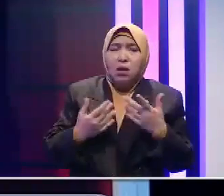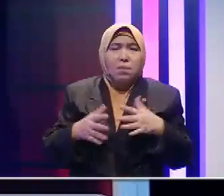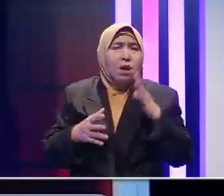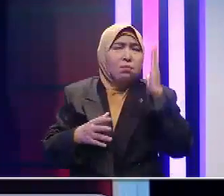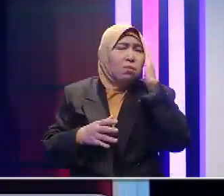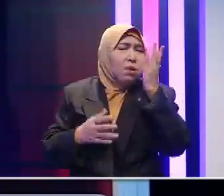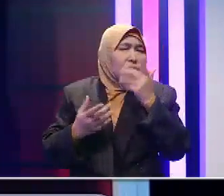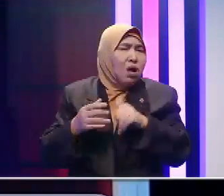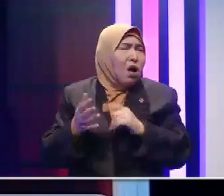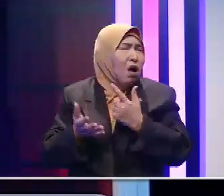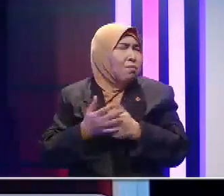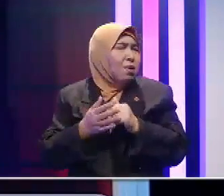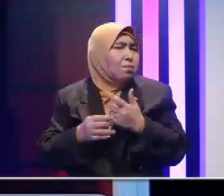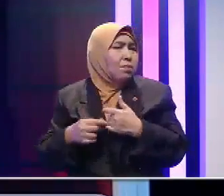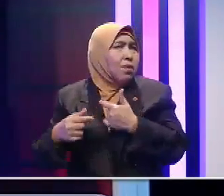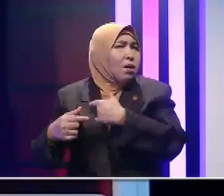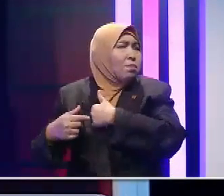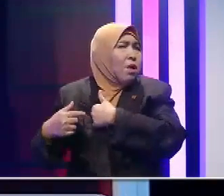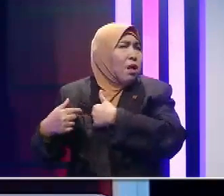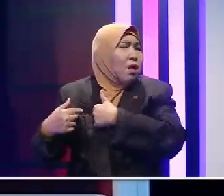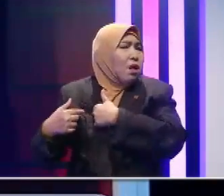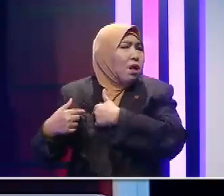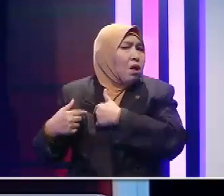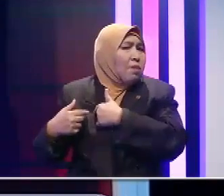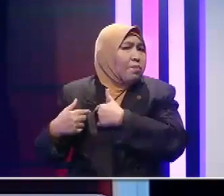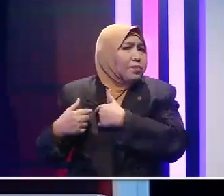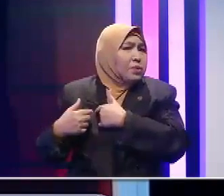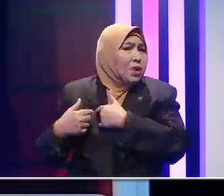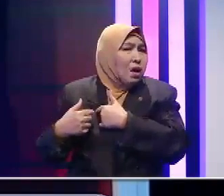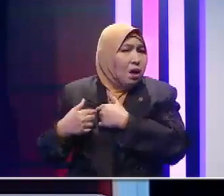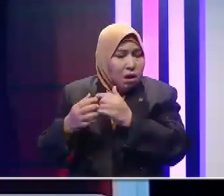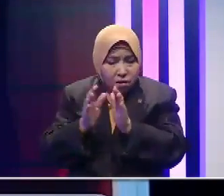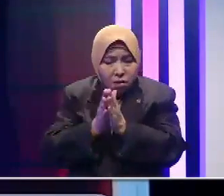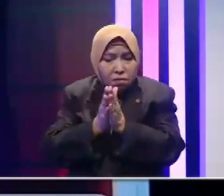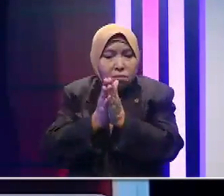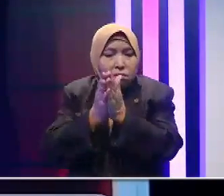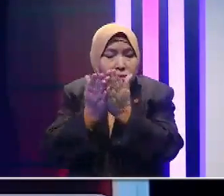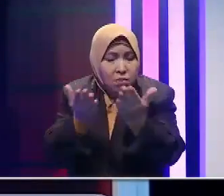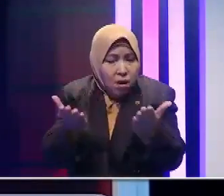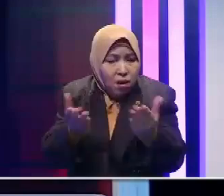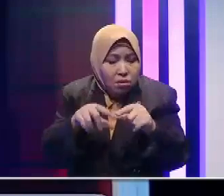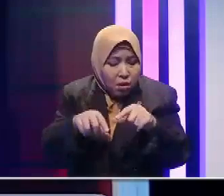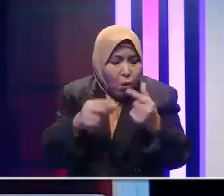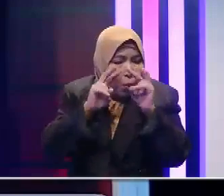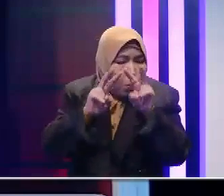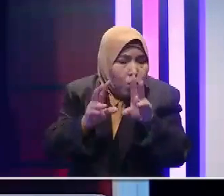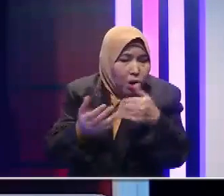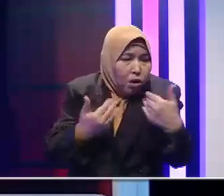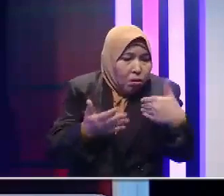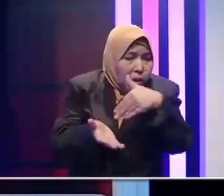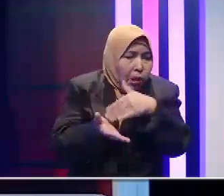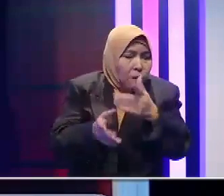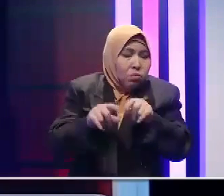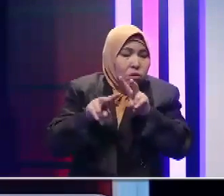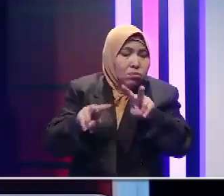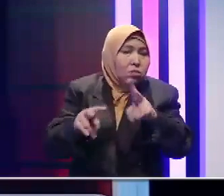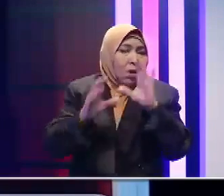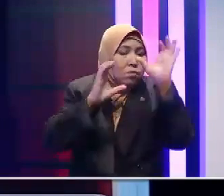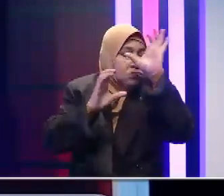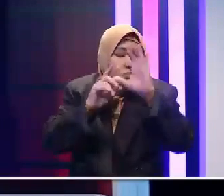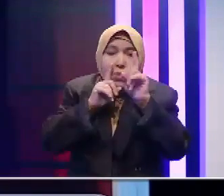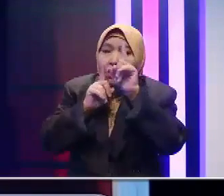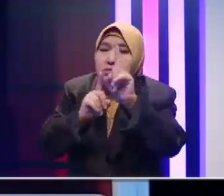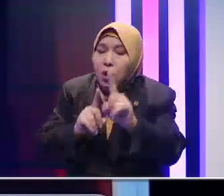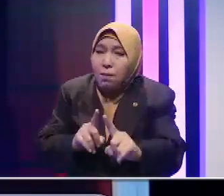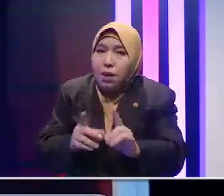benda. Cuba hati saya digerakkan, pergi buka baliklah Quran. Kita nak cari jawapan, mesti kat Quran juga kan. Allah gerakkan hati